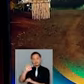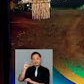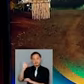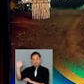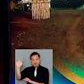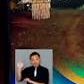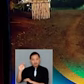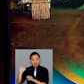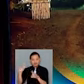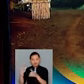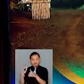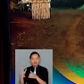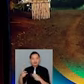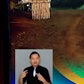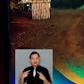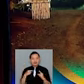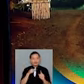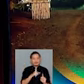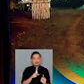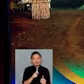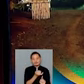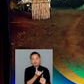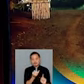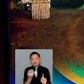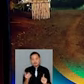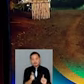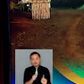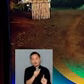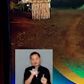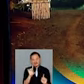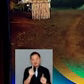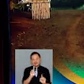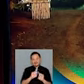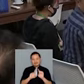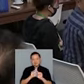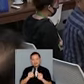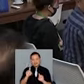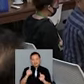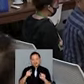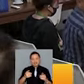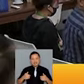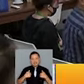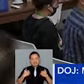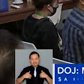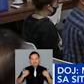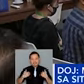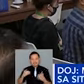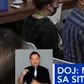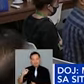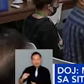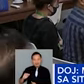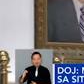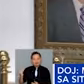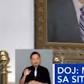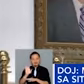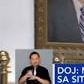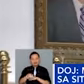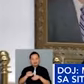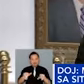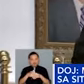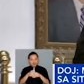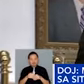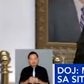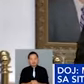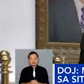de edad ang kinasal sa mga mas nakakatanda sa kanila. Ayon kay Secretary Jesus Crispin Remulla, 19 sa kanila ay